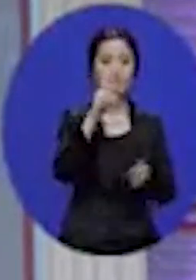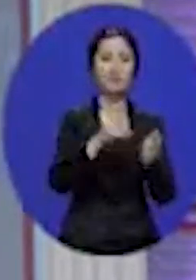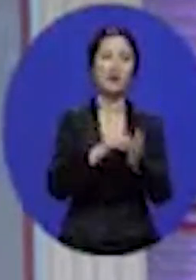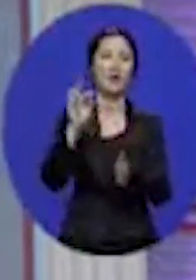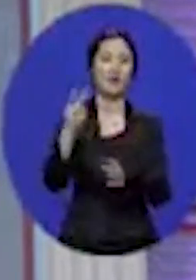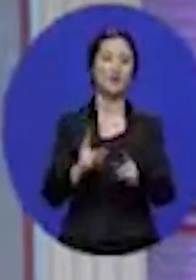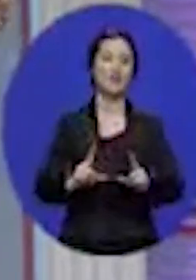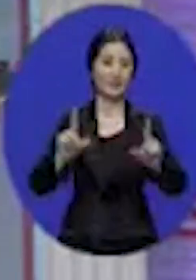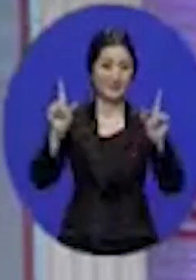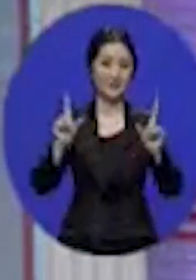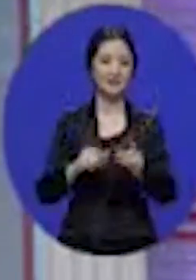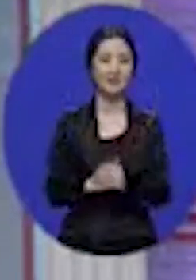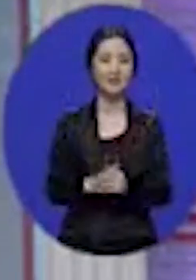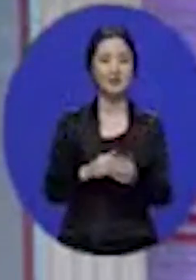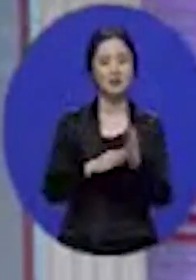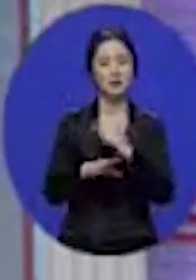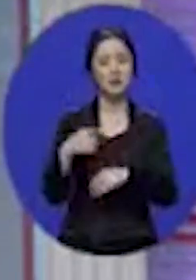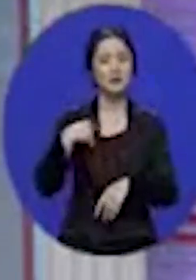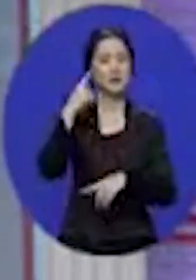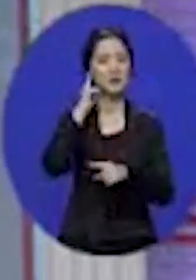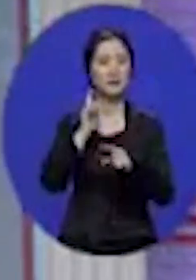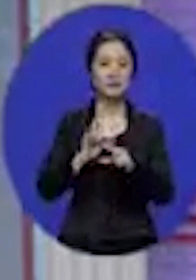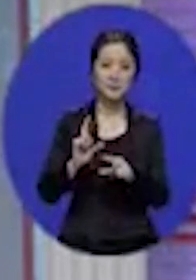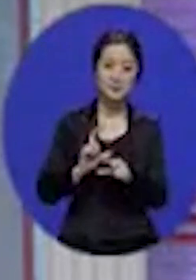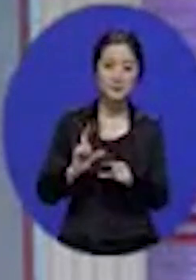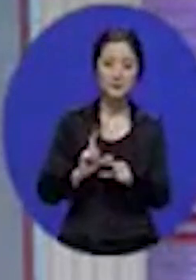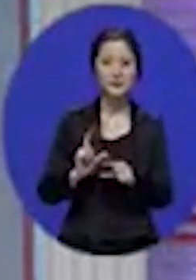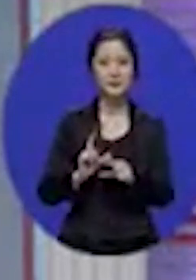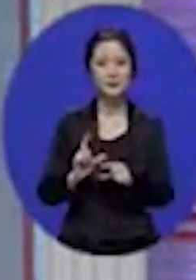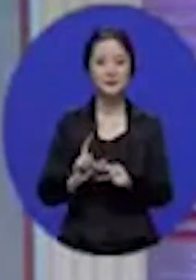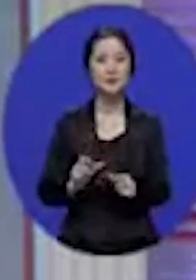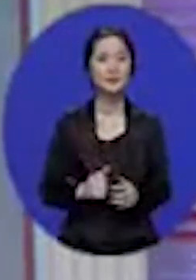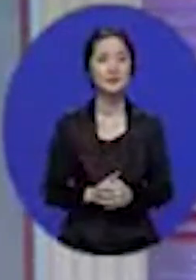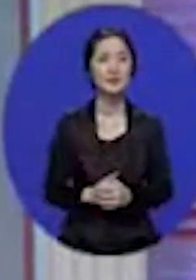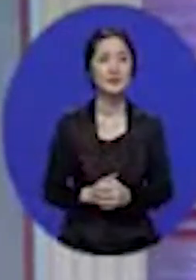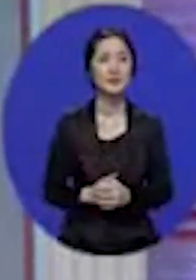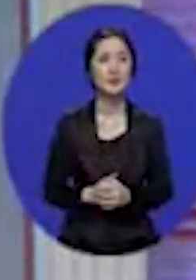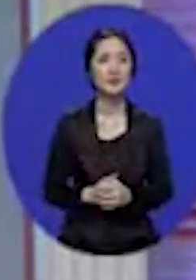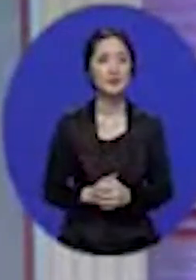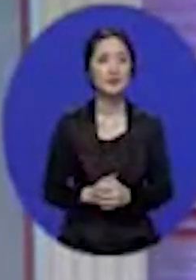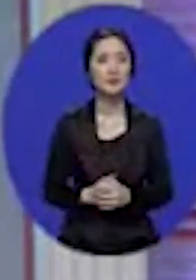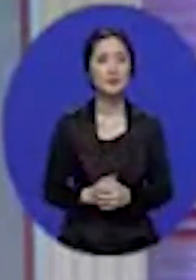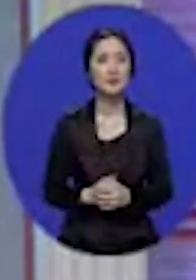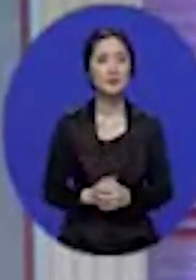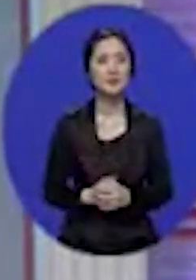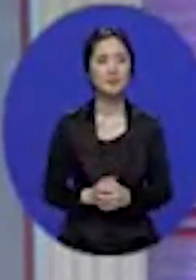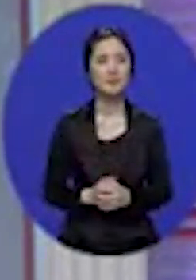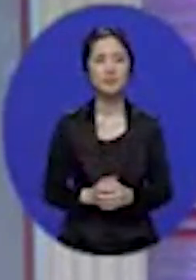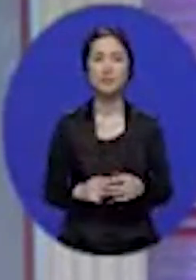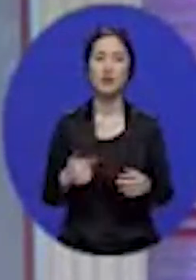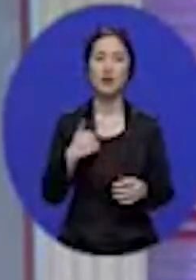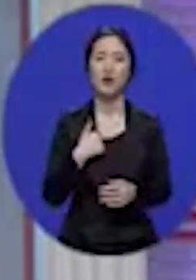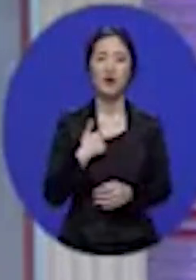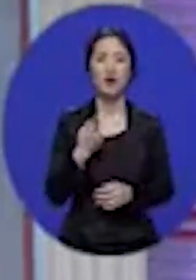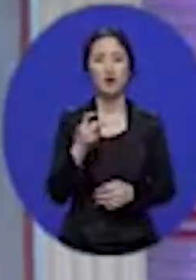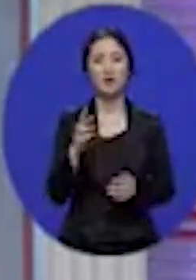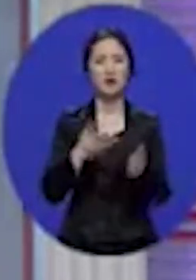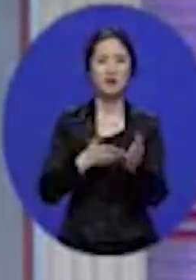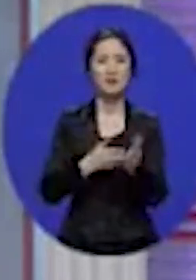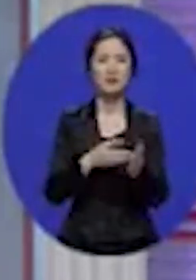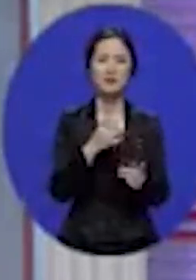거였습니다. 그리고 또 고민하기 시작해요. 네. 아까 말씀하신 것처럼 정말 내가 이거 아니면 죽을 것 같은 그런